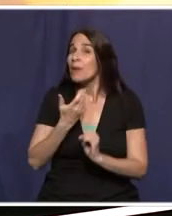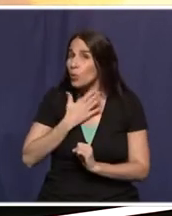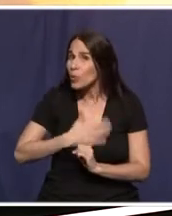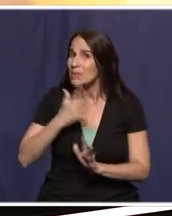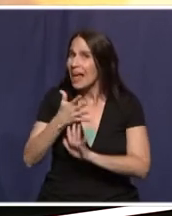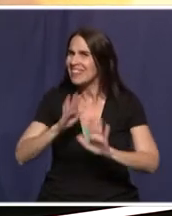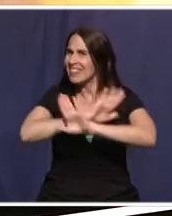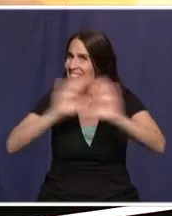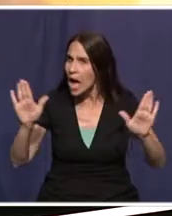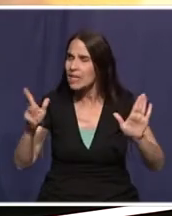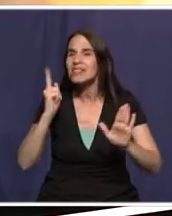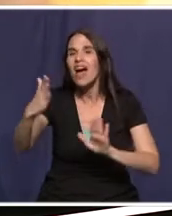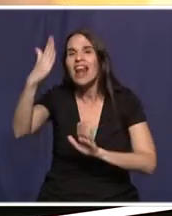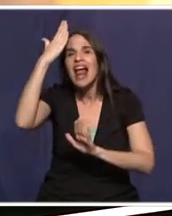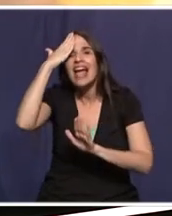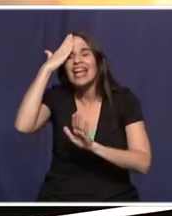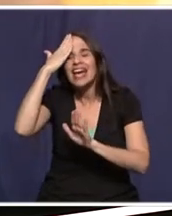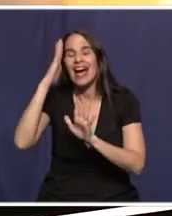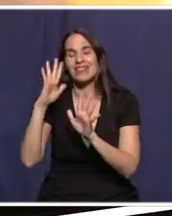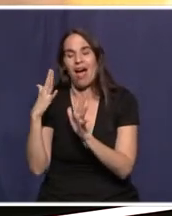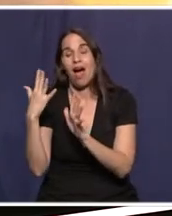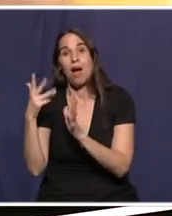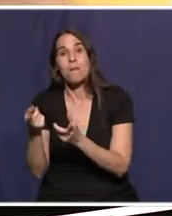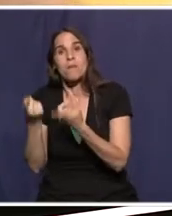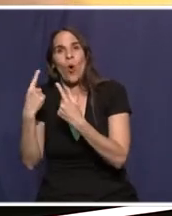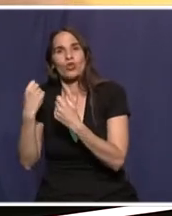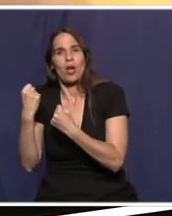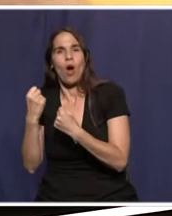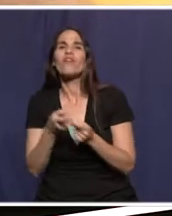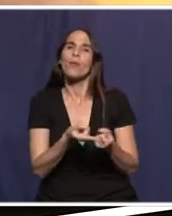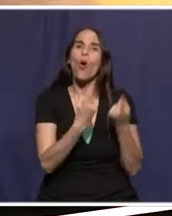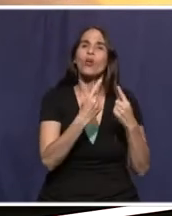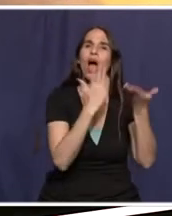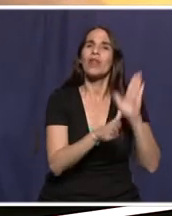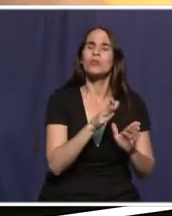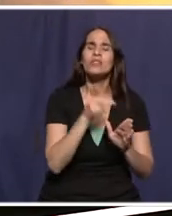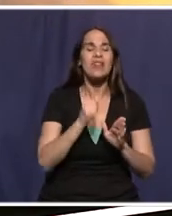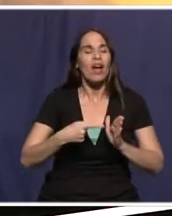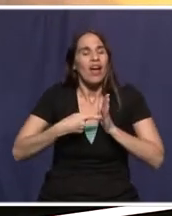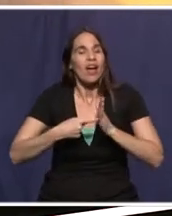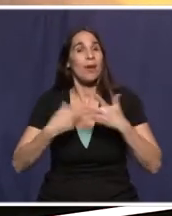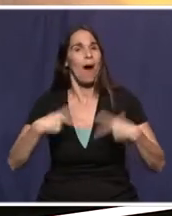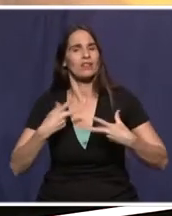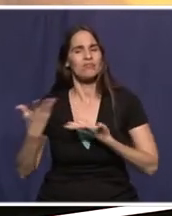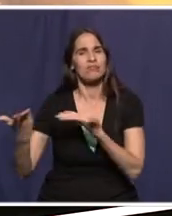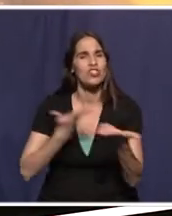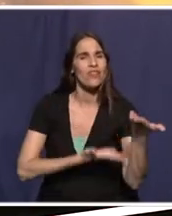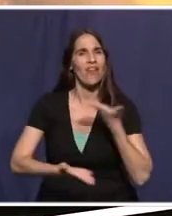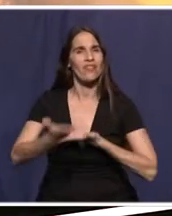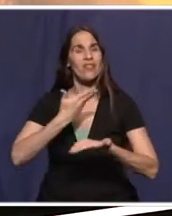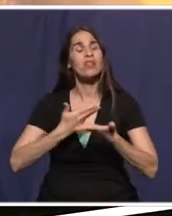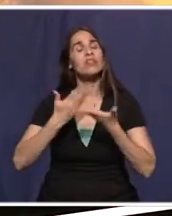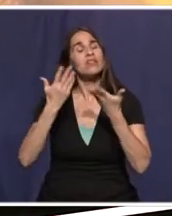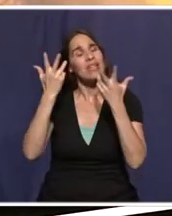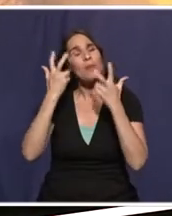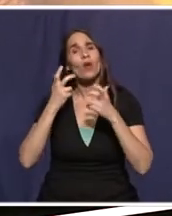די, נצטרך להכיר גם בפערי הכוח מחד, אך גם במקורות האלימות מנגד. נצטרך לשתף בפחדים ונצפה לאלימות, לאמירות